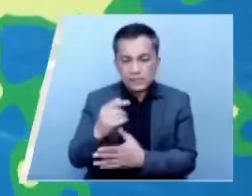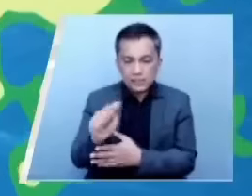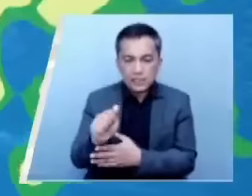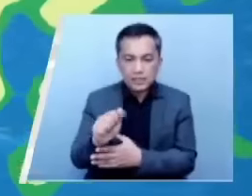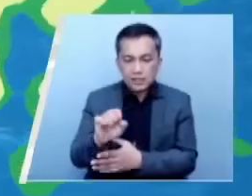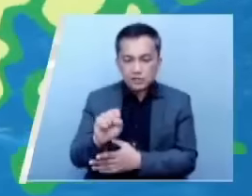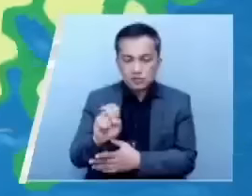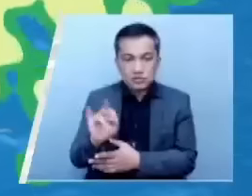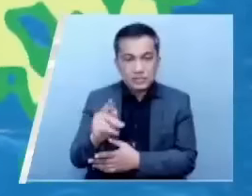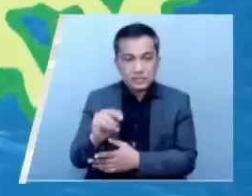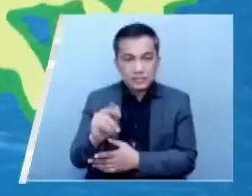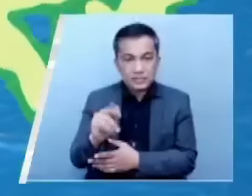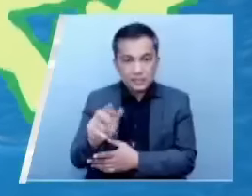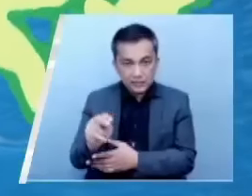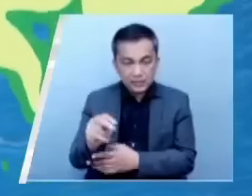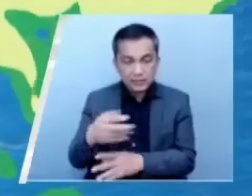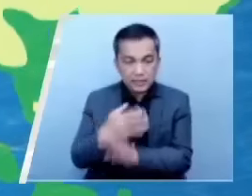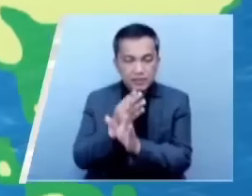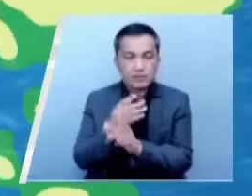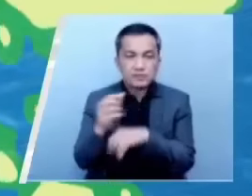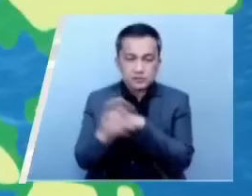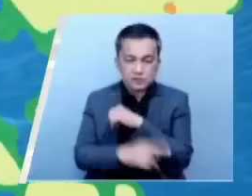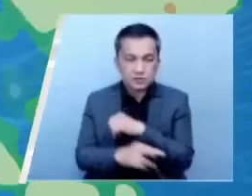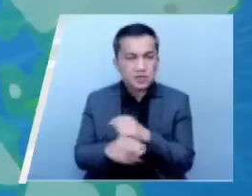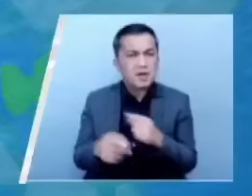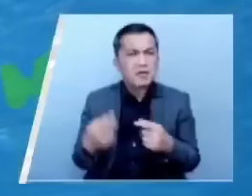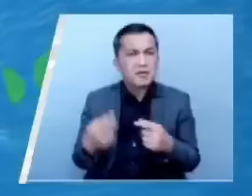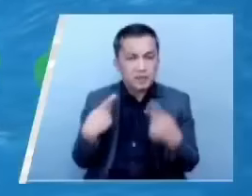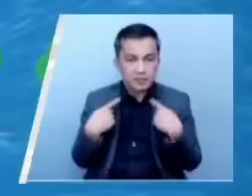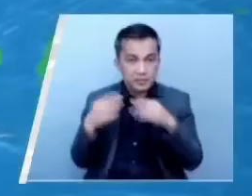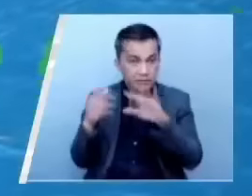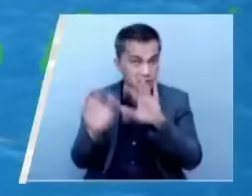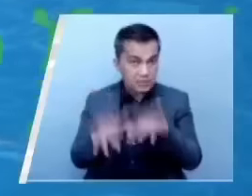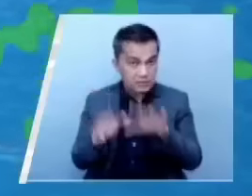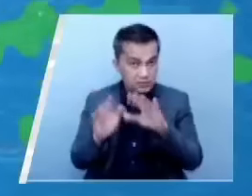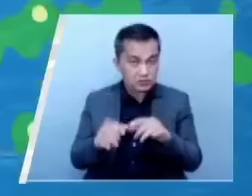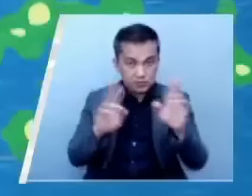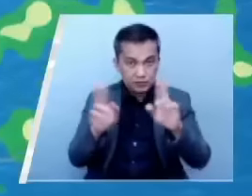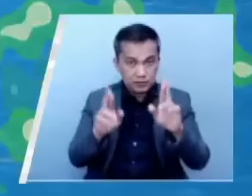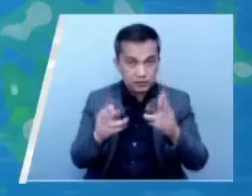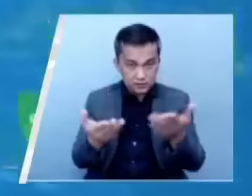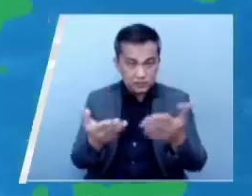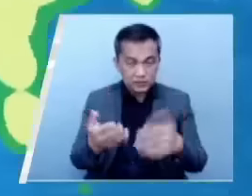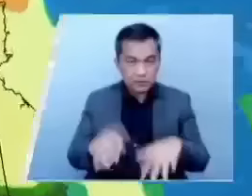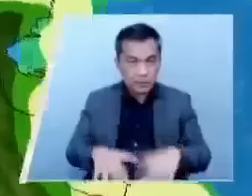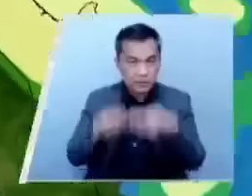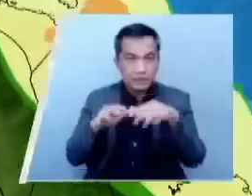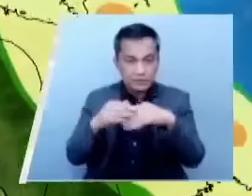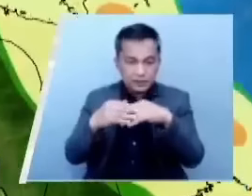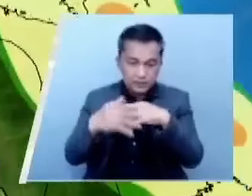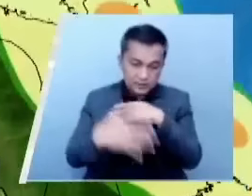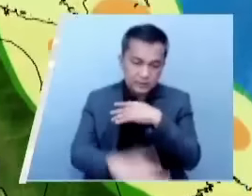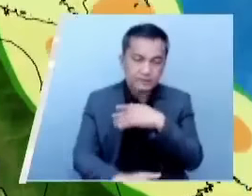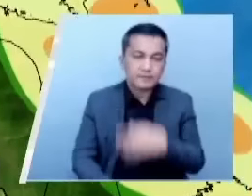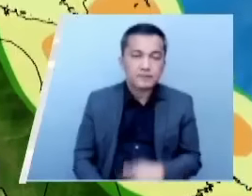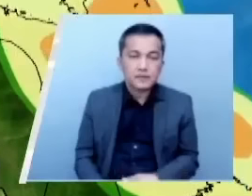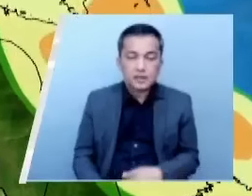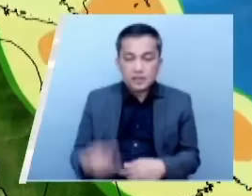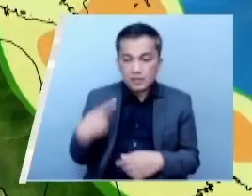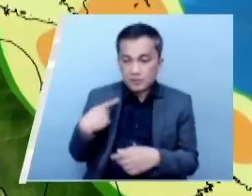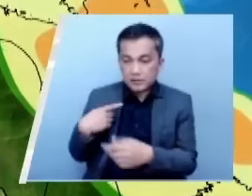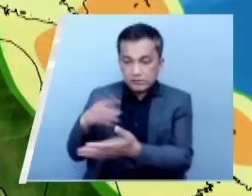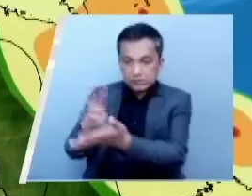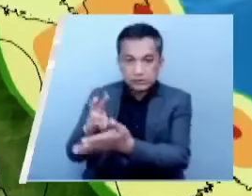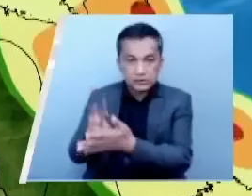May matitinding ulan pa rin kaya maging handa po sa banta ng baha o landslide. May ulan din sa ilang bahagi ng Visayas gaya